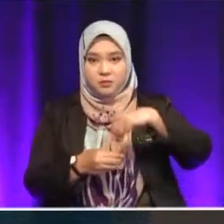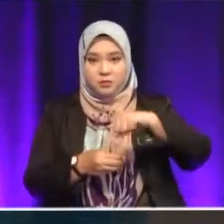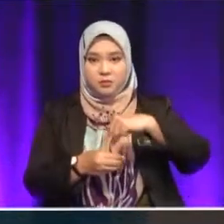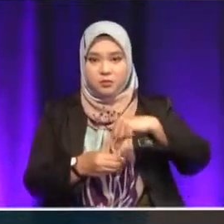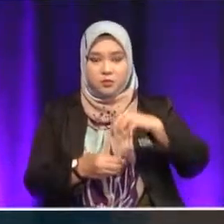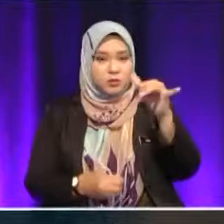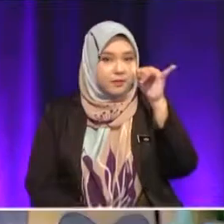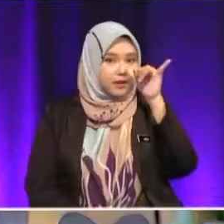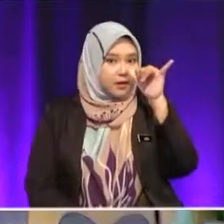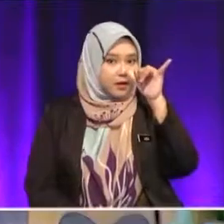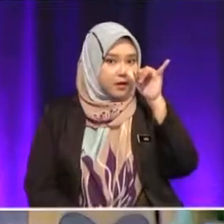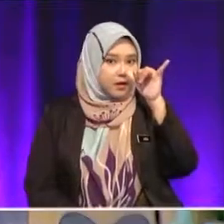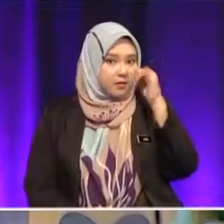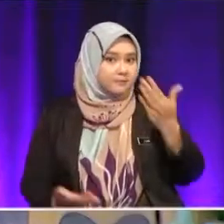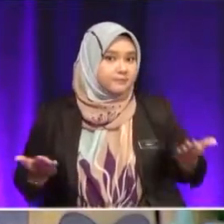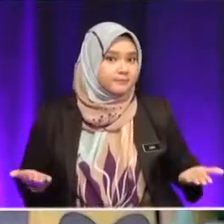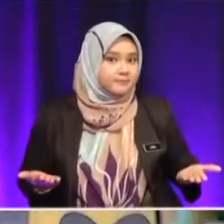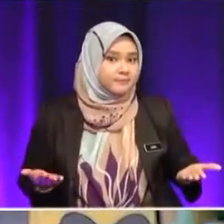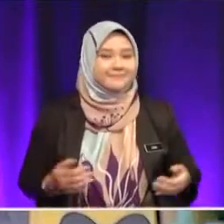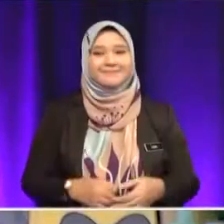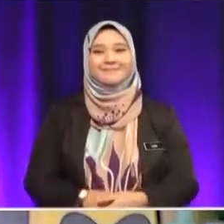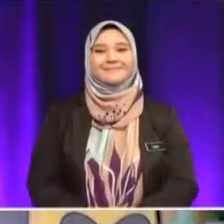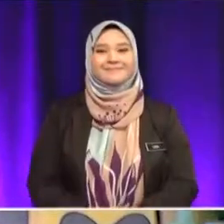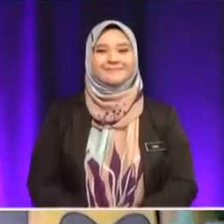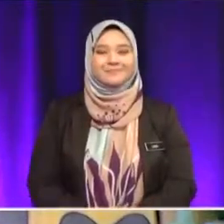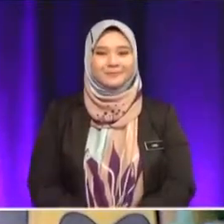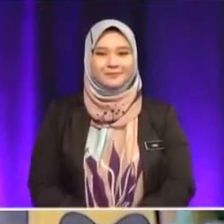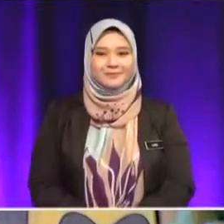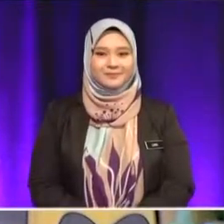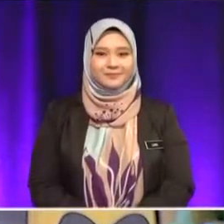untuk Ariel bye tadi